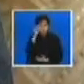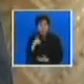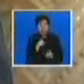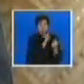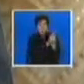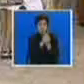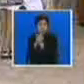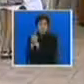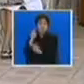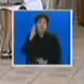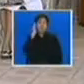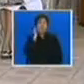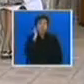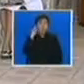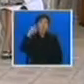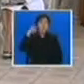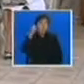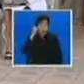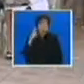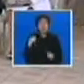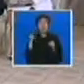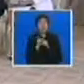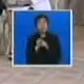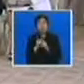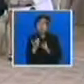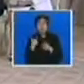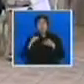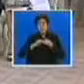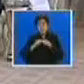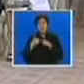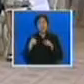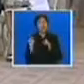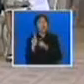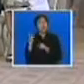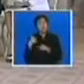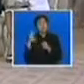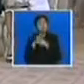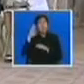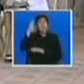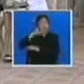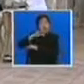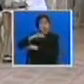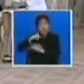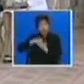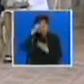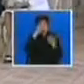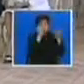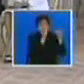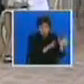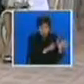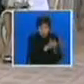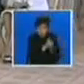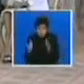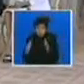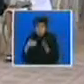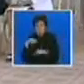กครองเนี่ยก็มีผู้ปกครองจำนวนหนึ่งเขาก็บอกว่าเขามีปัญหาตอนบ่ายเนี่ย ค ือโรงเรียนเลิกเร็วไปนิดนึงน ะ สำหรับคุ